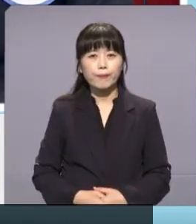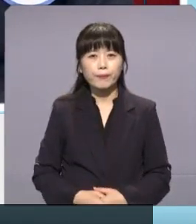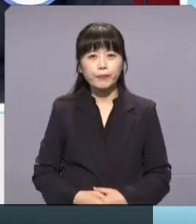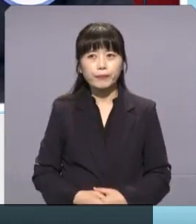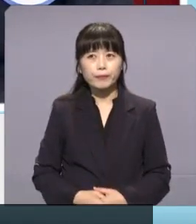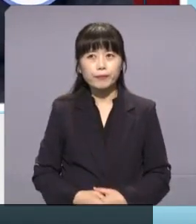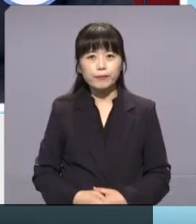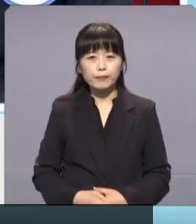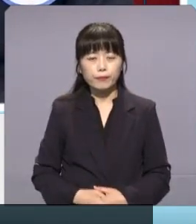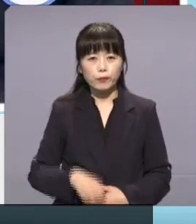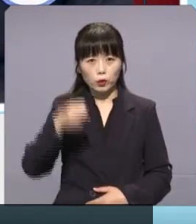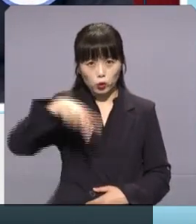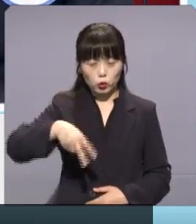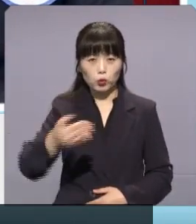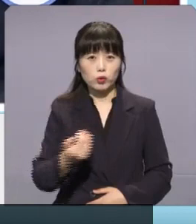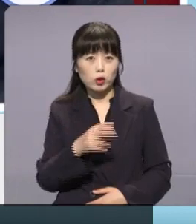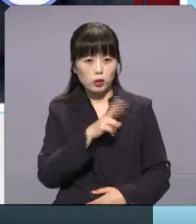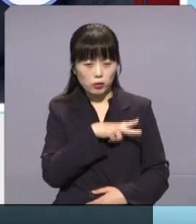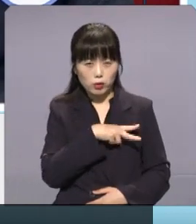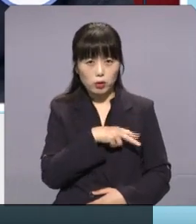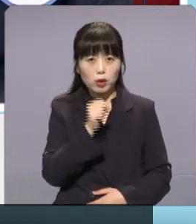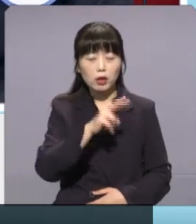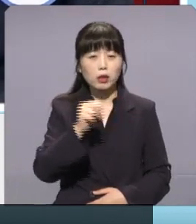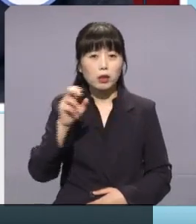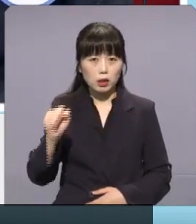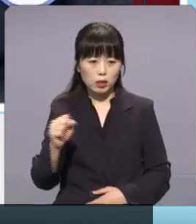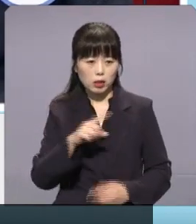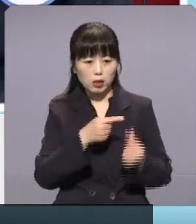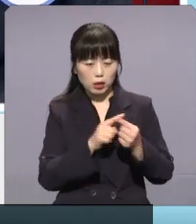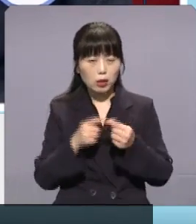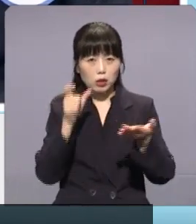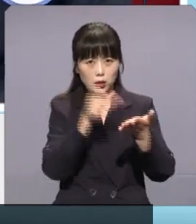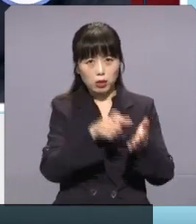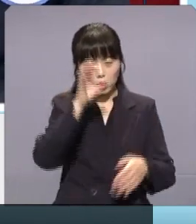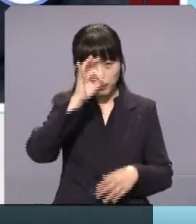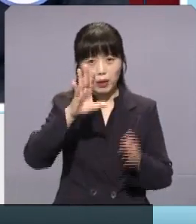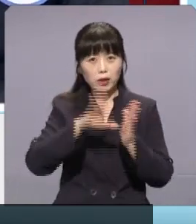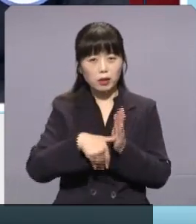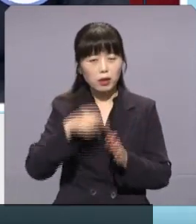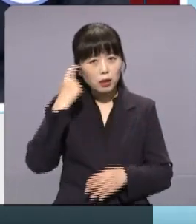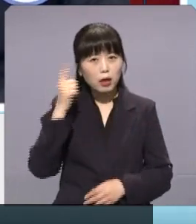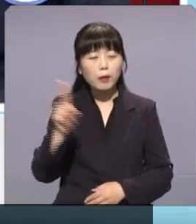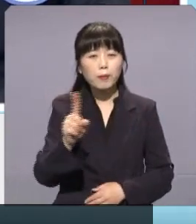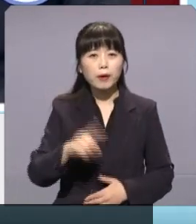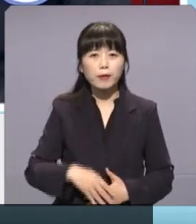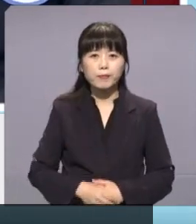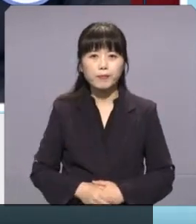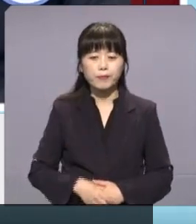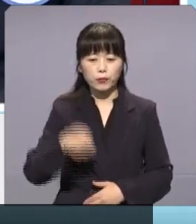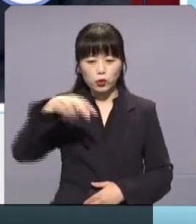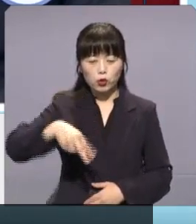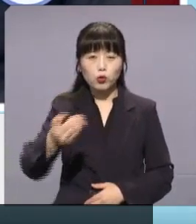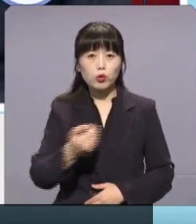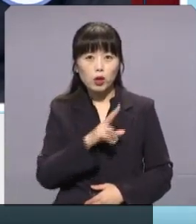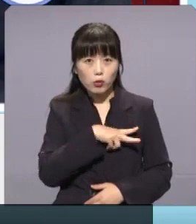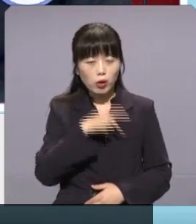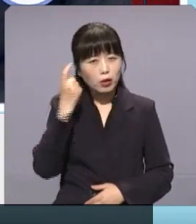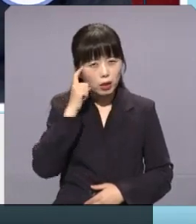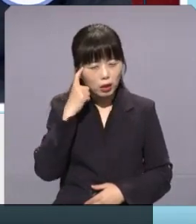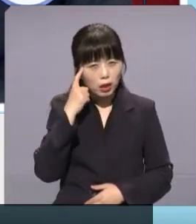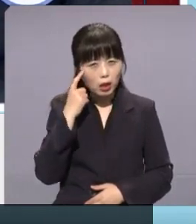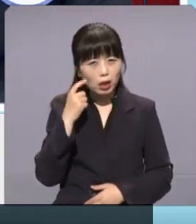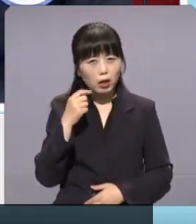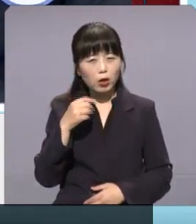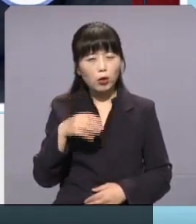그러니까 유승민 전 의원이 최근에 이제 SNS에 글 올린 거 보면서요. 좀 그런 생각이 들었어요. 유승민 전 의원의 생각이 왜